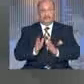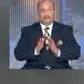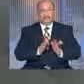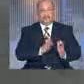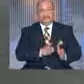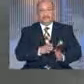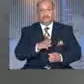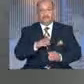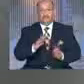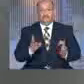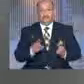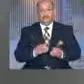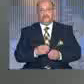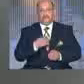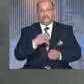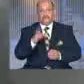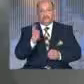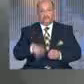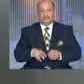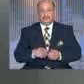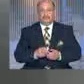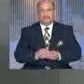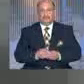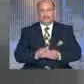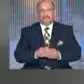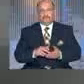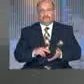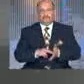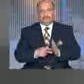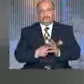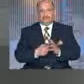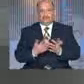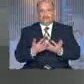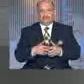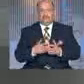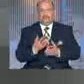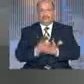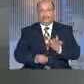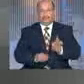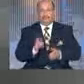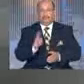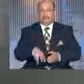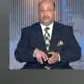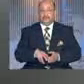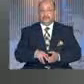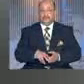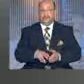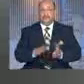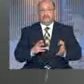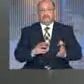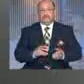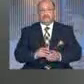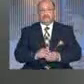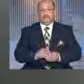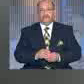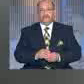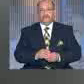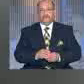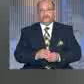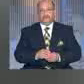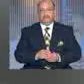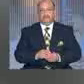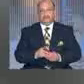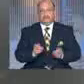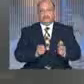اكد مسؤولو المؤسسه انه جاري النظر في هذه الملفات، الا ان الامر يتطلب بعض الوقت. المستشفى الجهوي القصرين